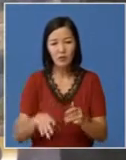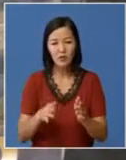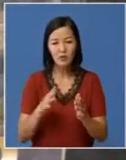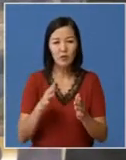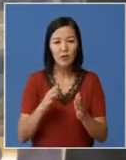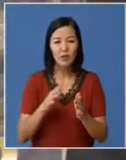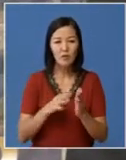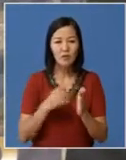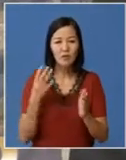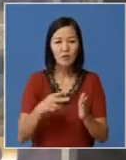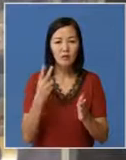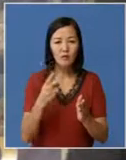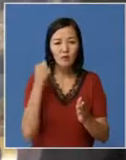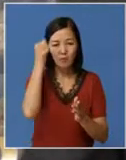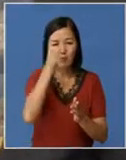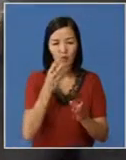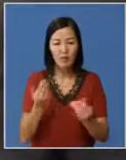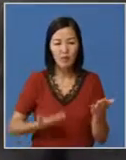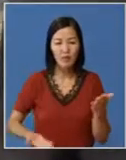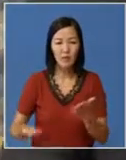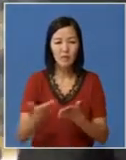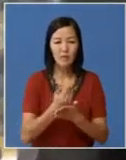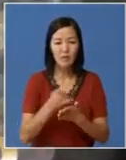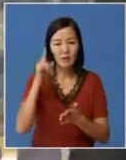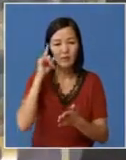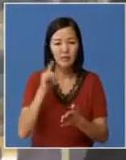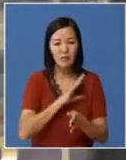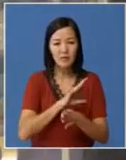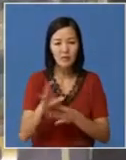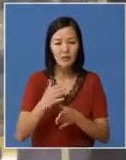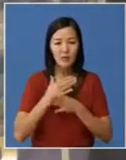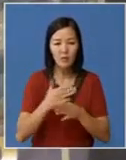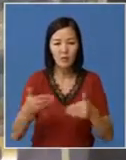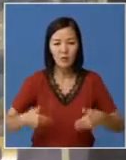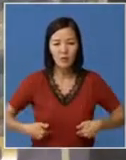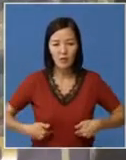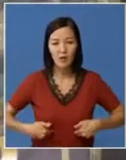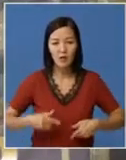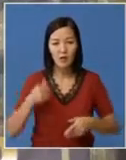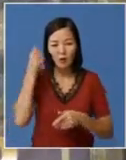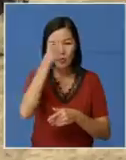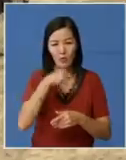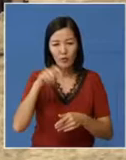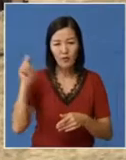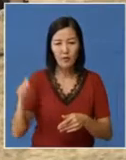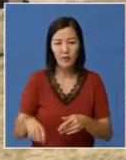1942 году они все собрали деньги и отправили в Казахстан как помощь голодающим в годы войны.